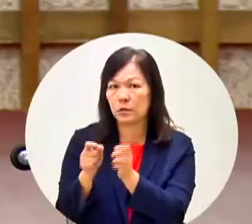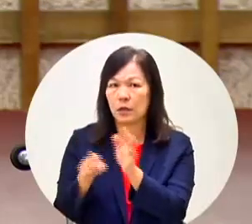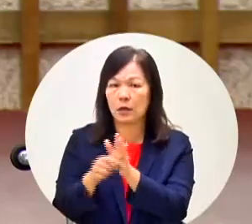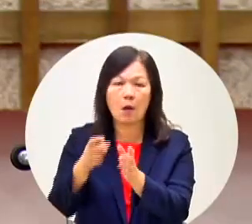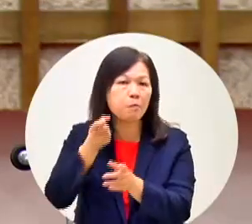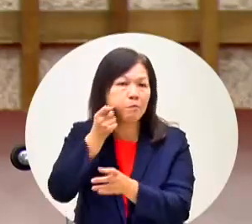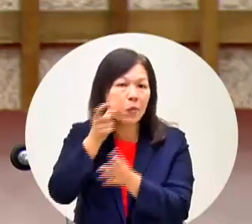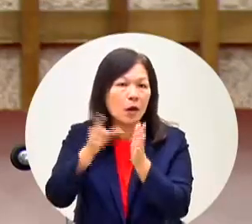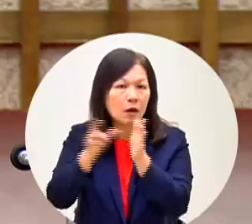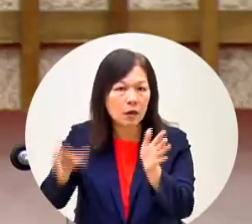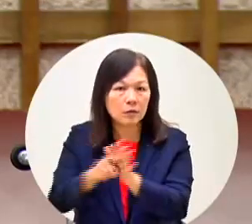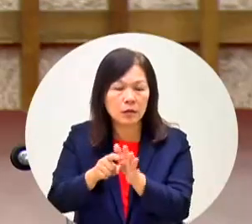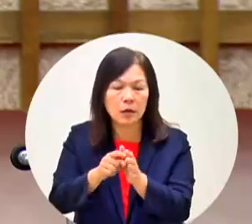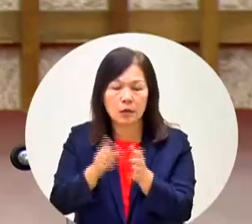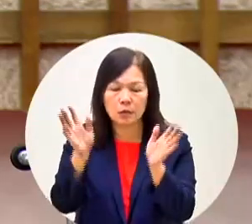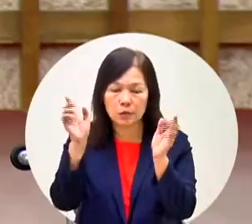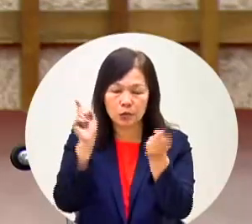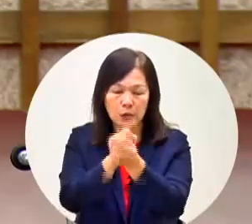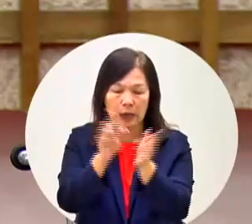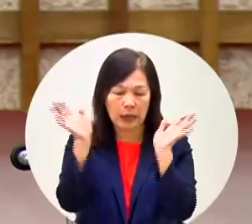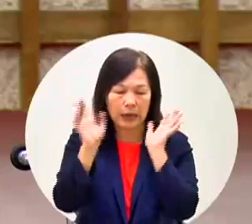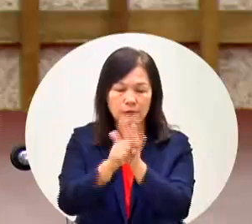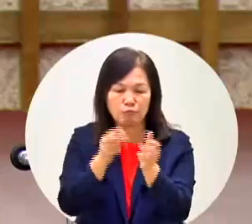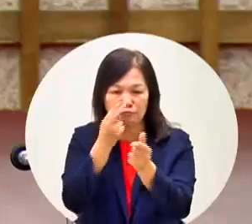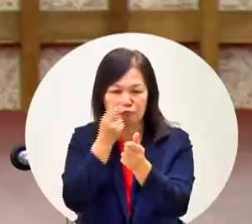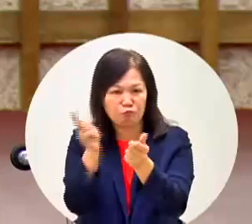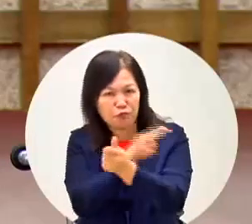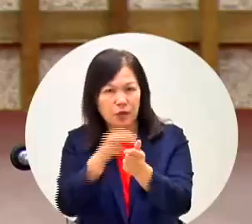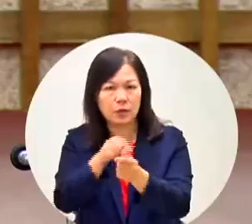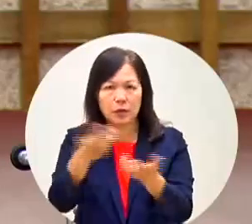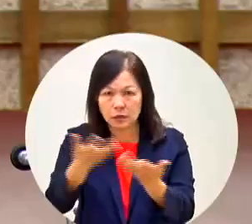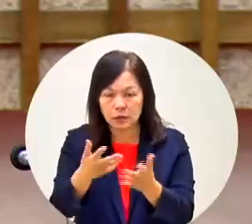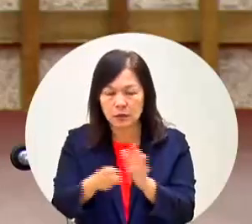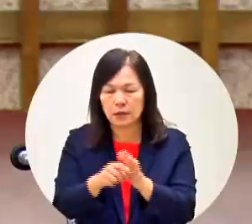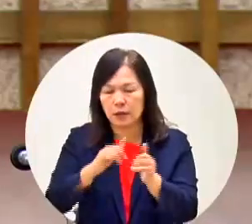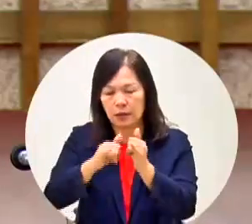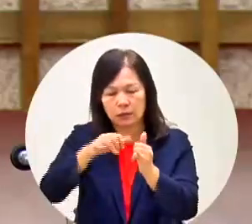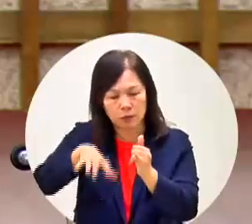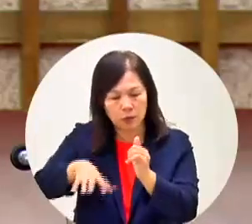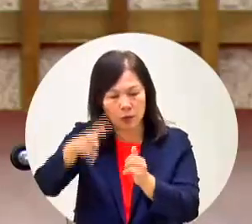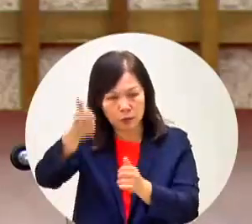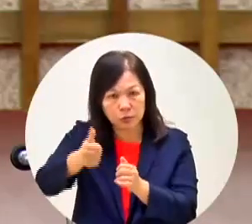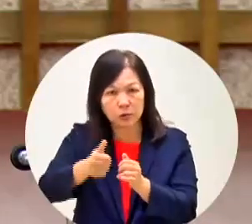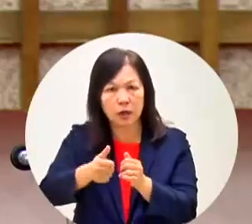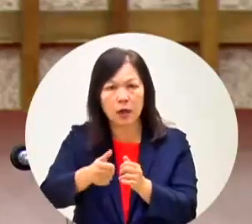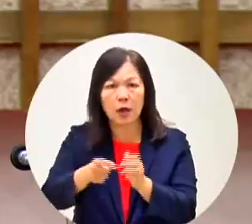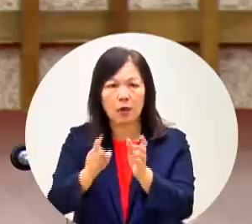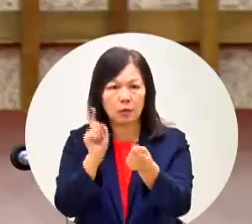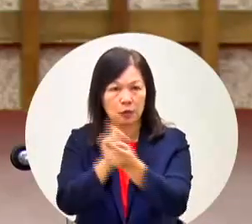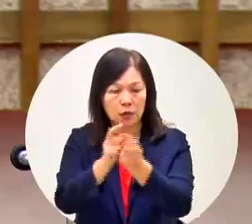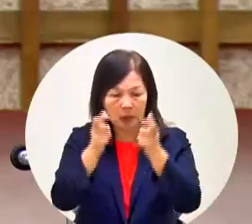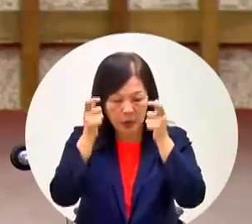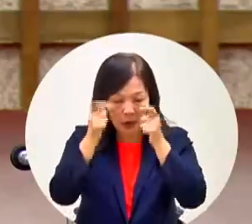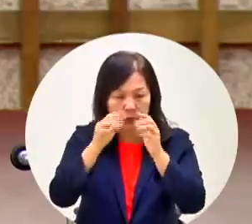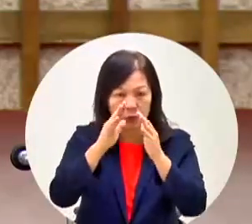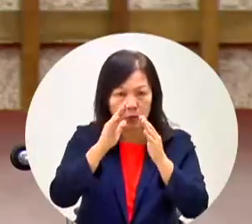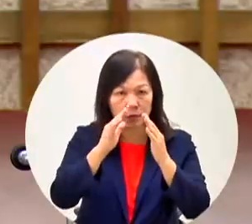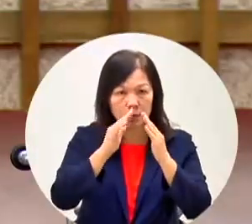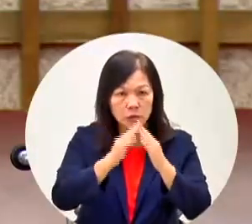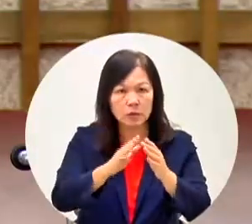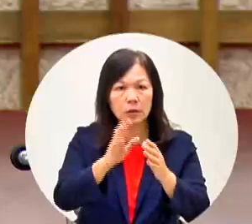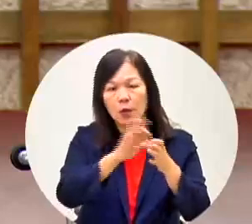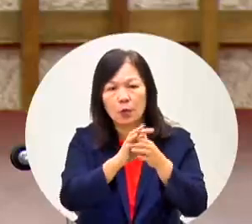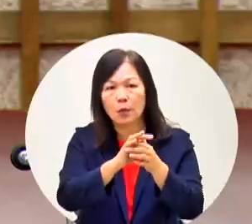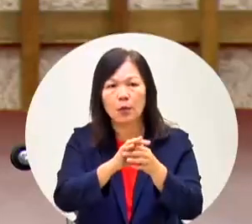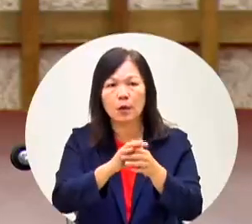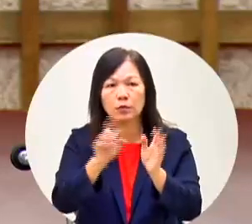局长在这个前提之下，先把高雄市的一个相关的一些有入案的、有各